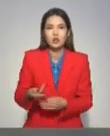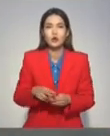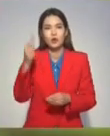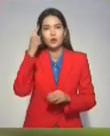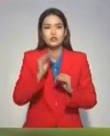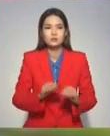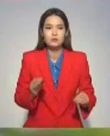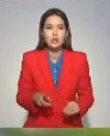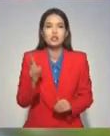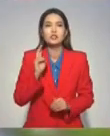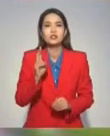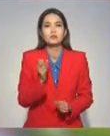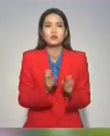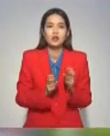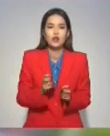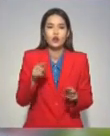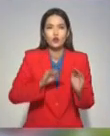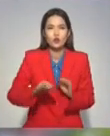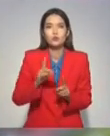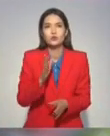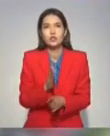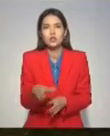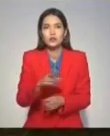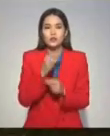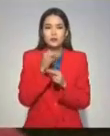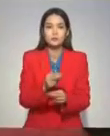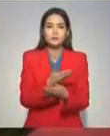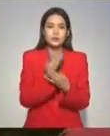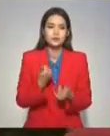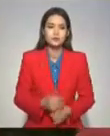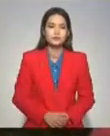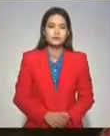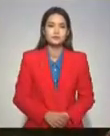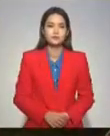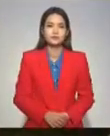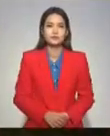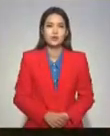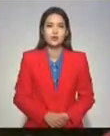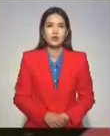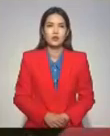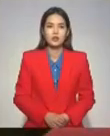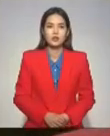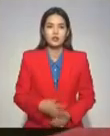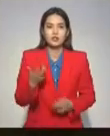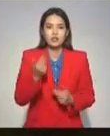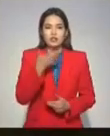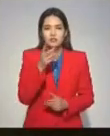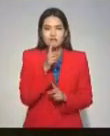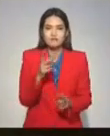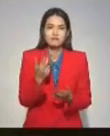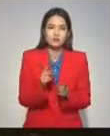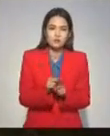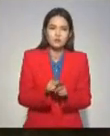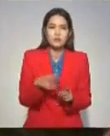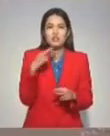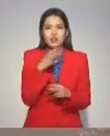ол өнімді кім өндірді, құрамында не бар, оған мән бермейді. Түстері де жаман болады, көп қант болмайды, аллергиямыз